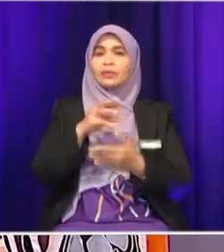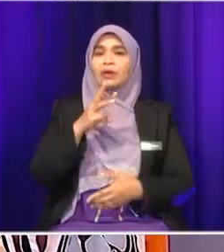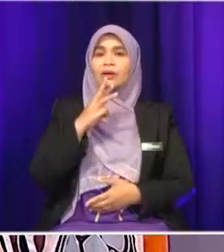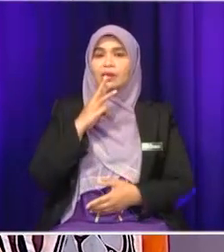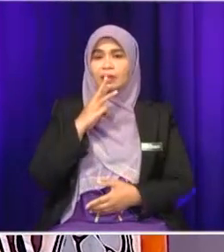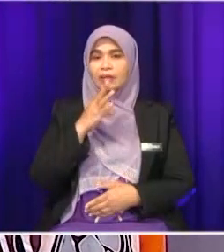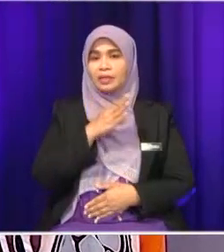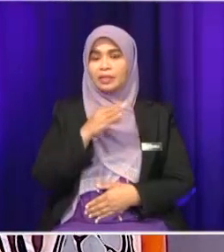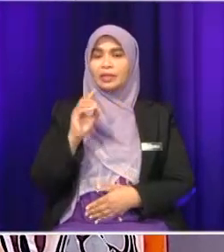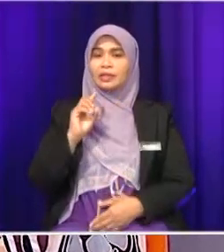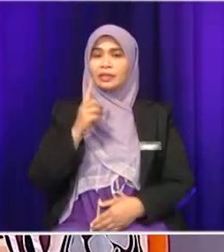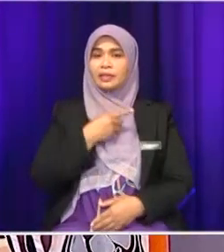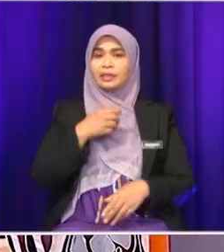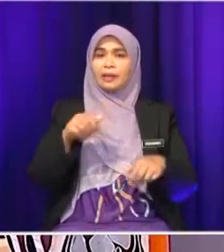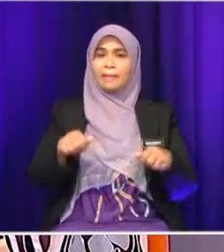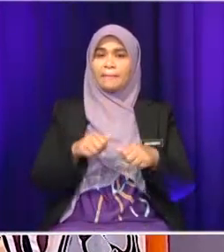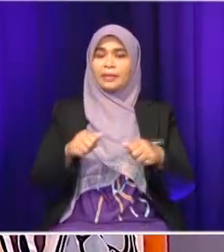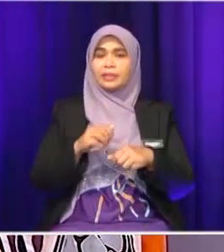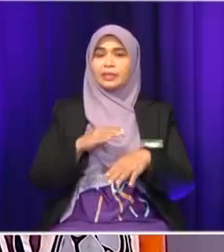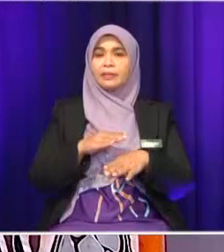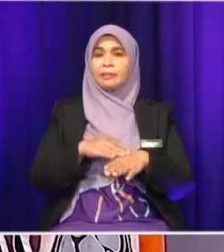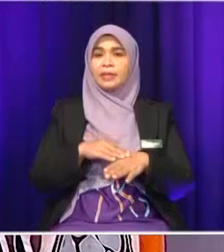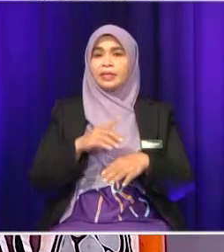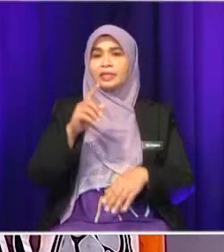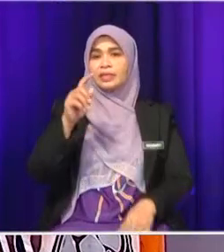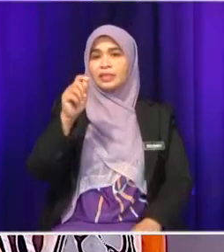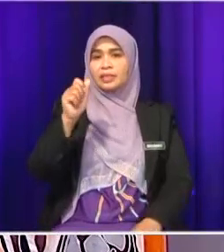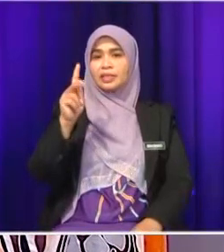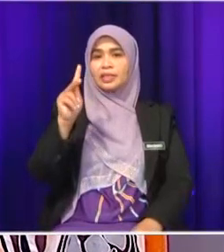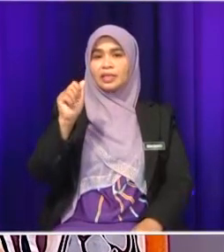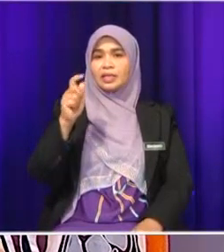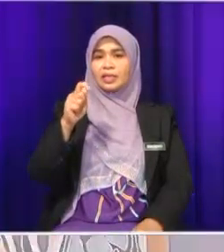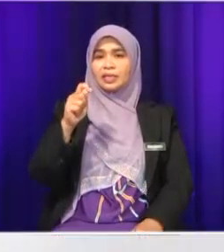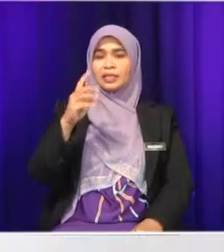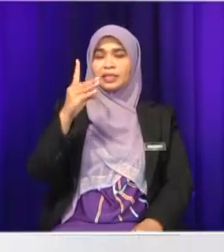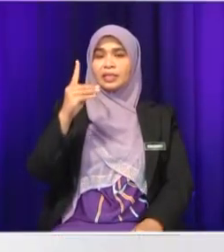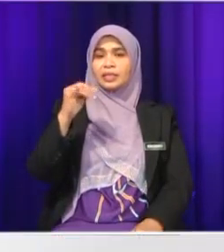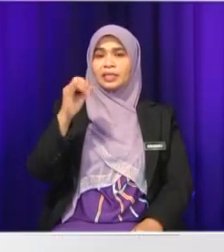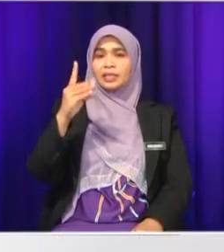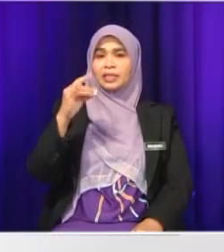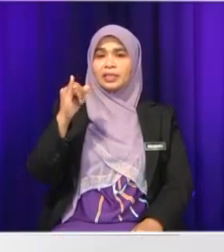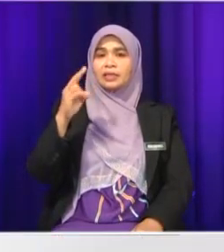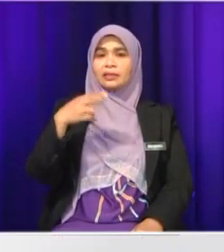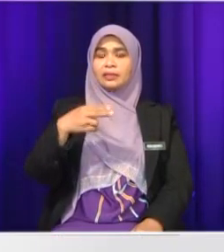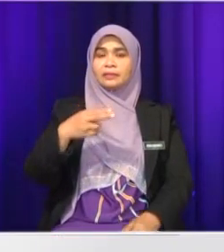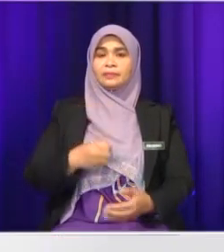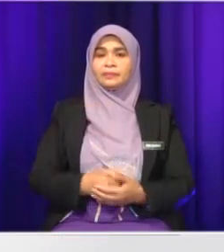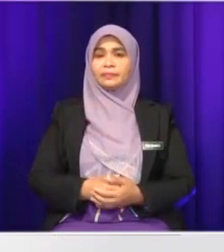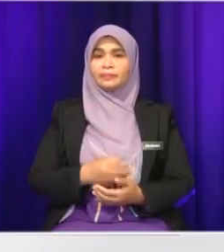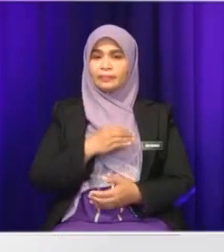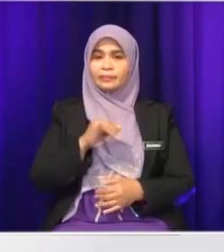ngapain Kita masak pada takak didih maksudnya pada suhu di D dan